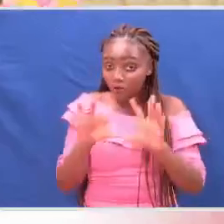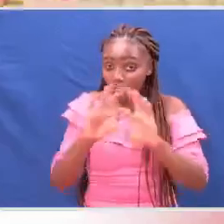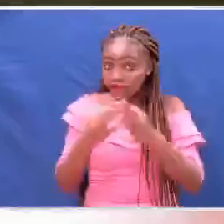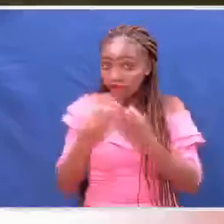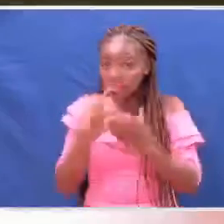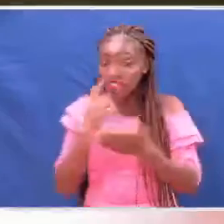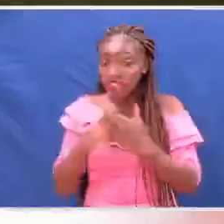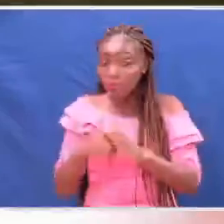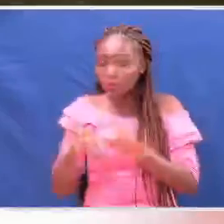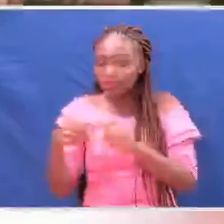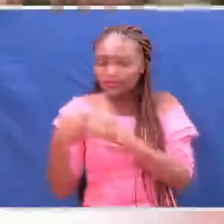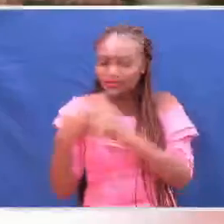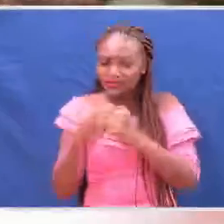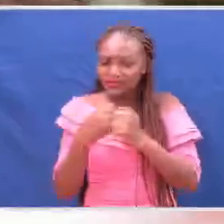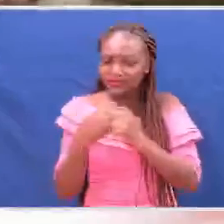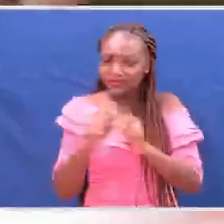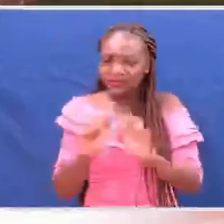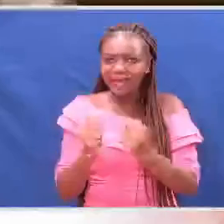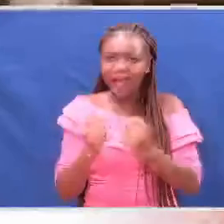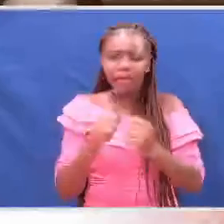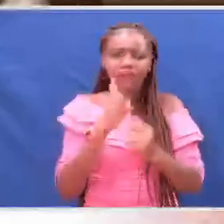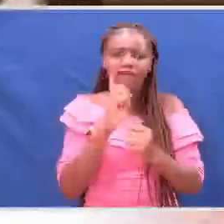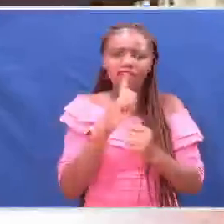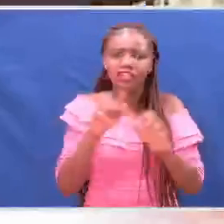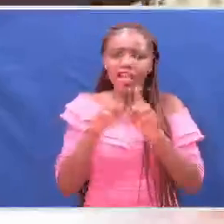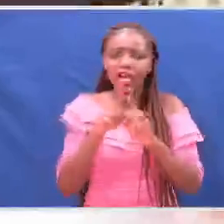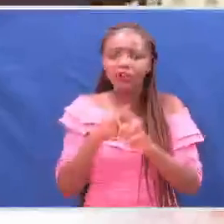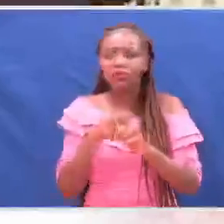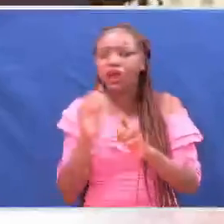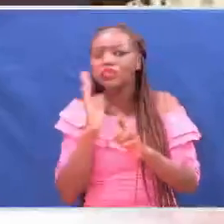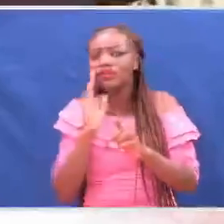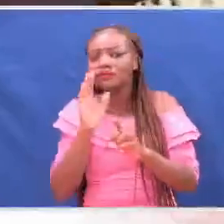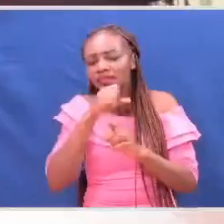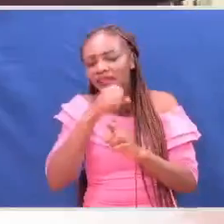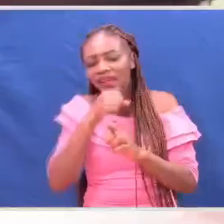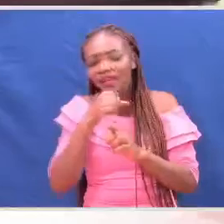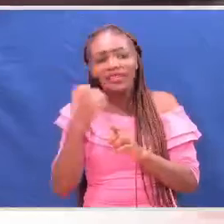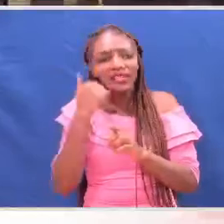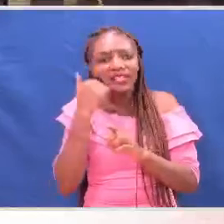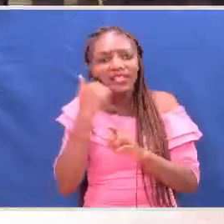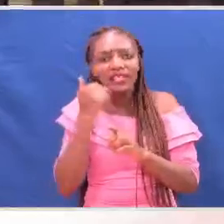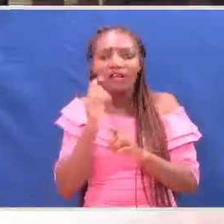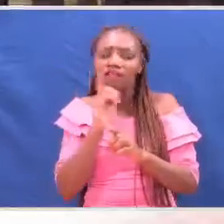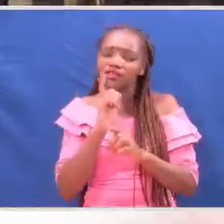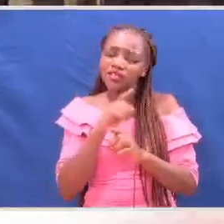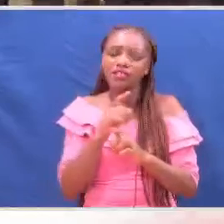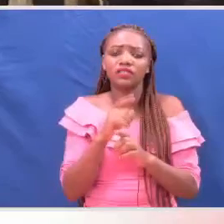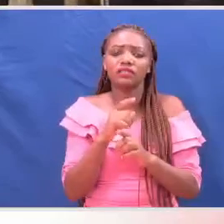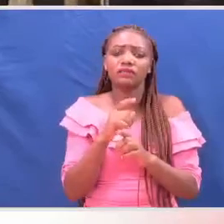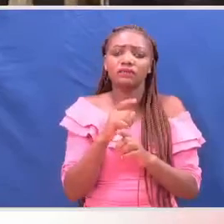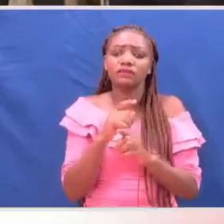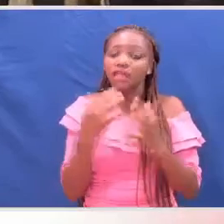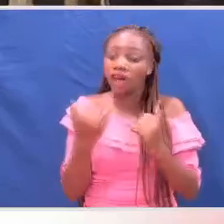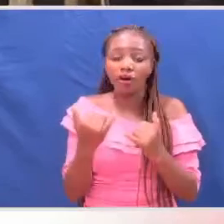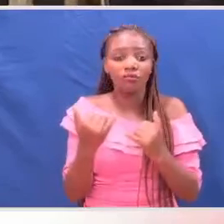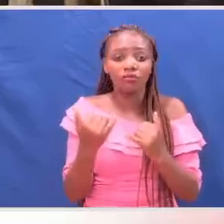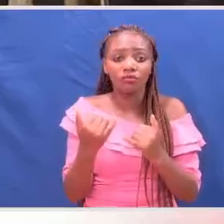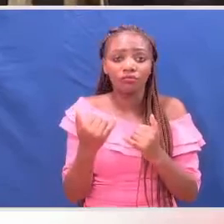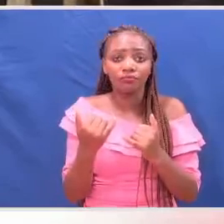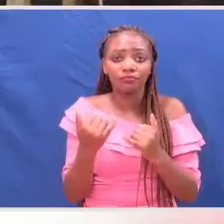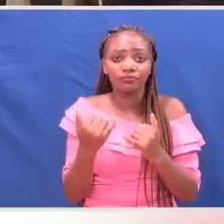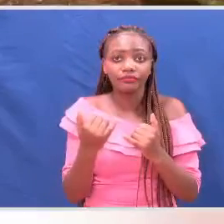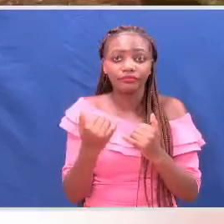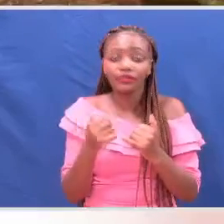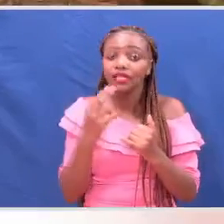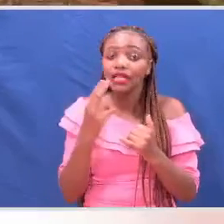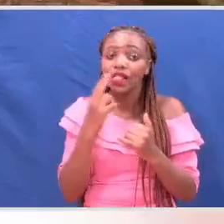inasema mahangaiko haya yamemsababishia mama huyu maradhi ya kisukari na shinikizo la damu, na japo walikuwa wameapa kutoondoka hadi walipo pesa zao zote,